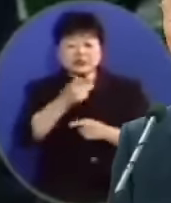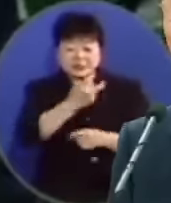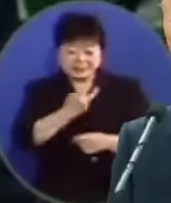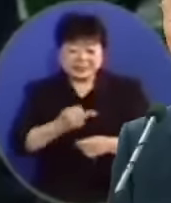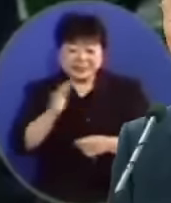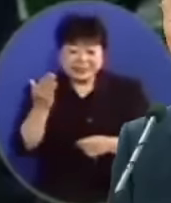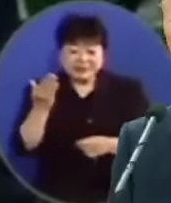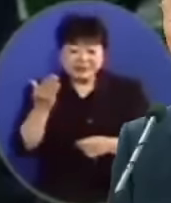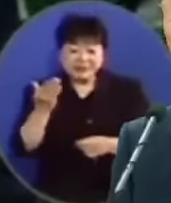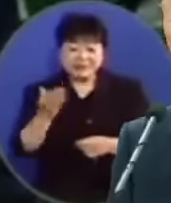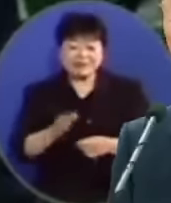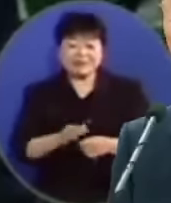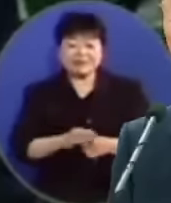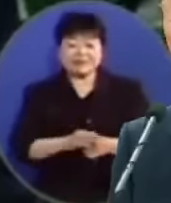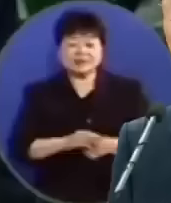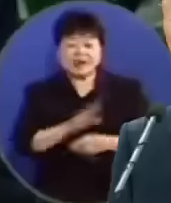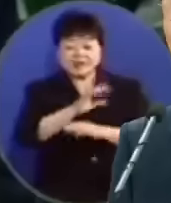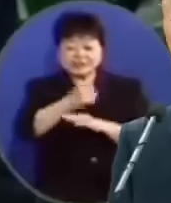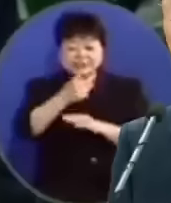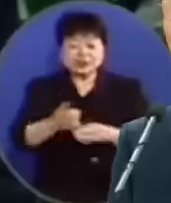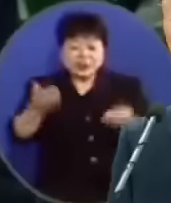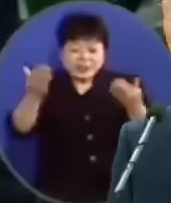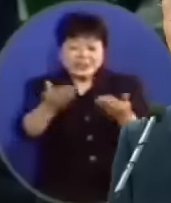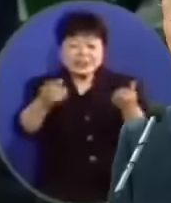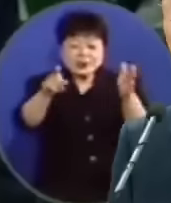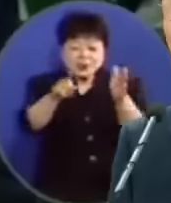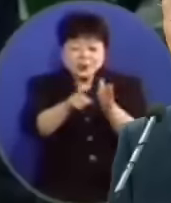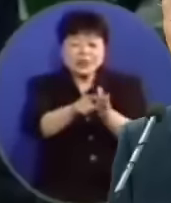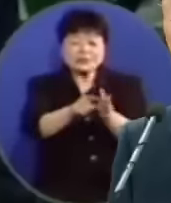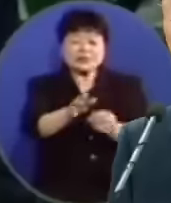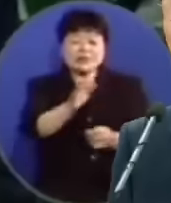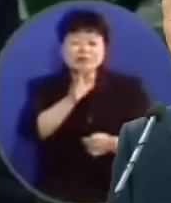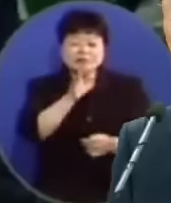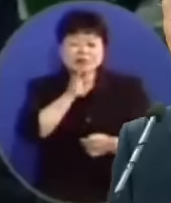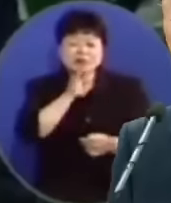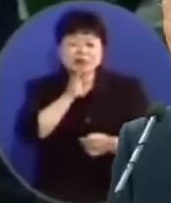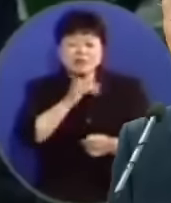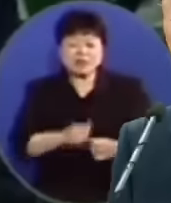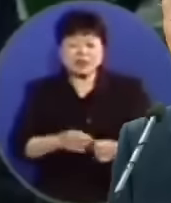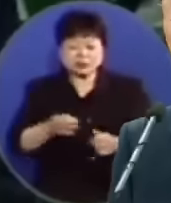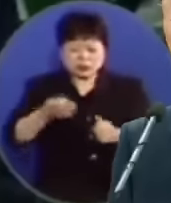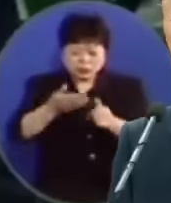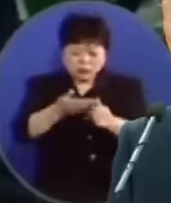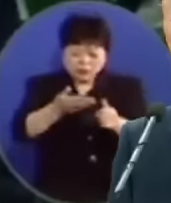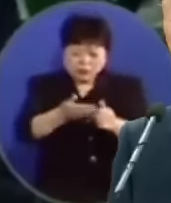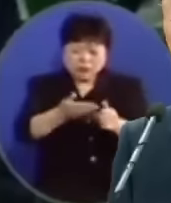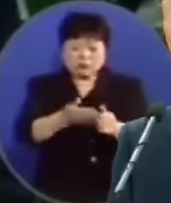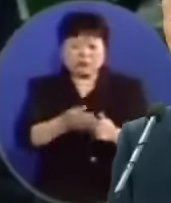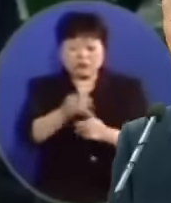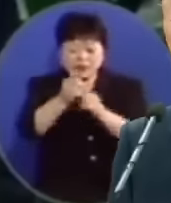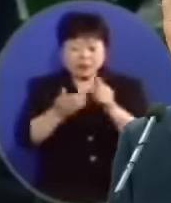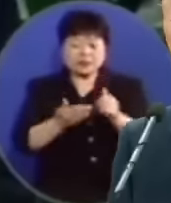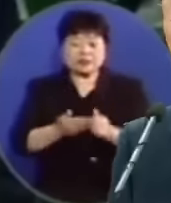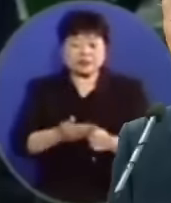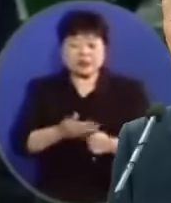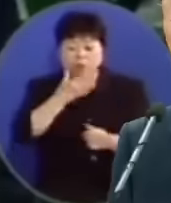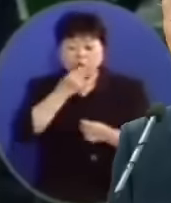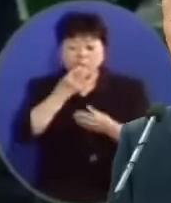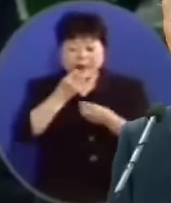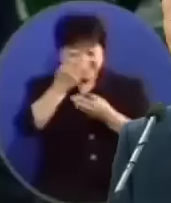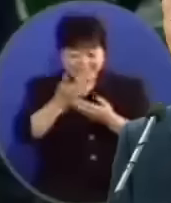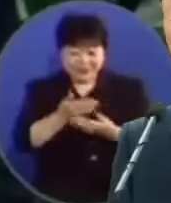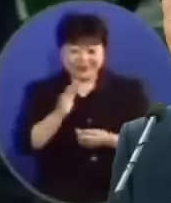살아있는 동안에 그리스도의 사역을 위해서 굉장히 투자를 하고 또 하나님께 복도 많이